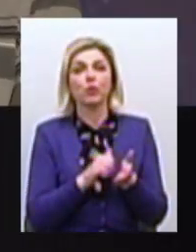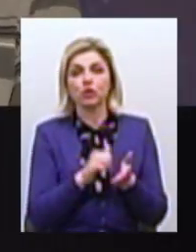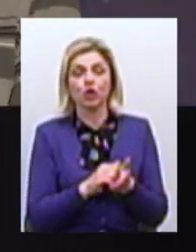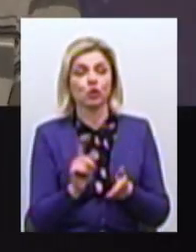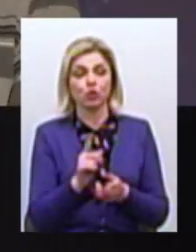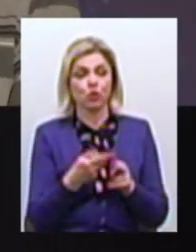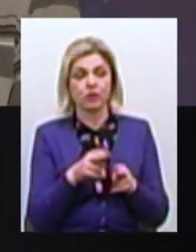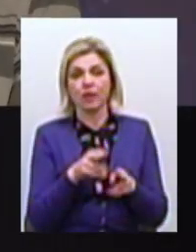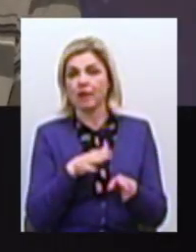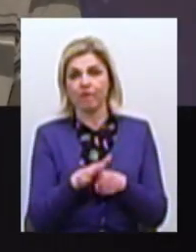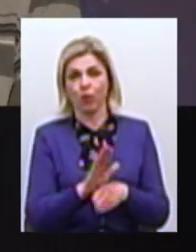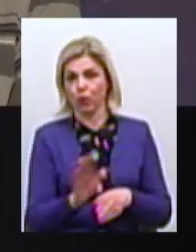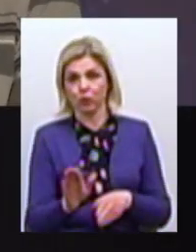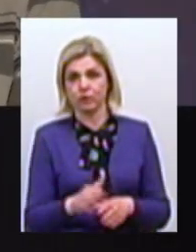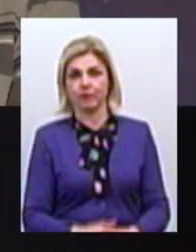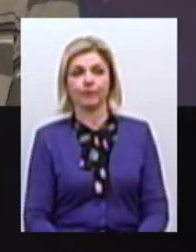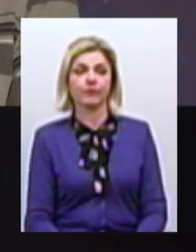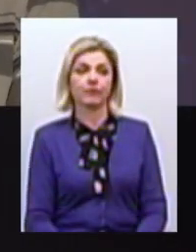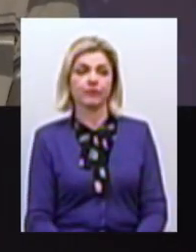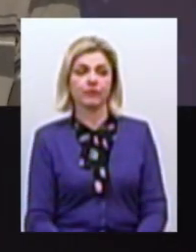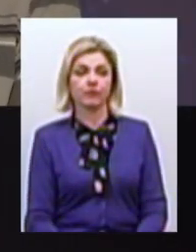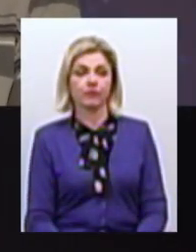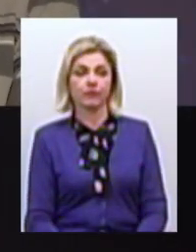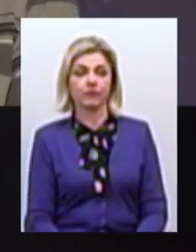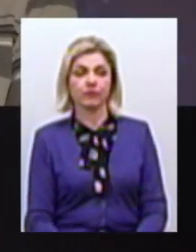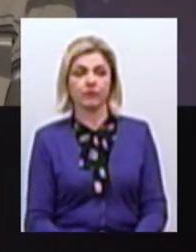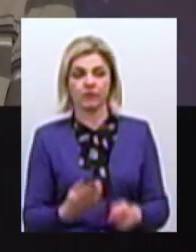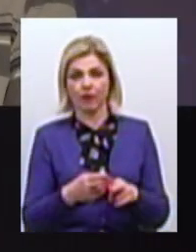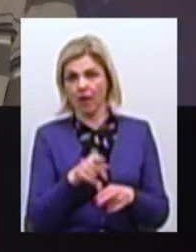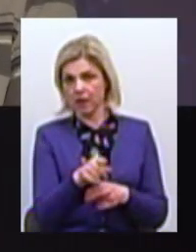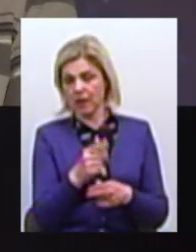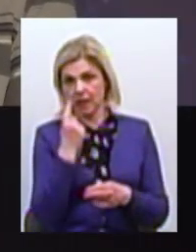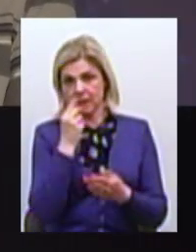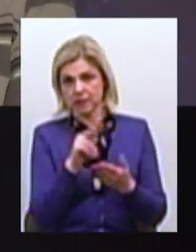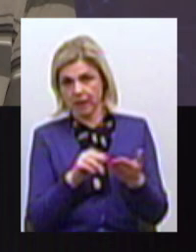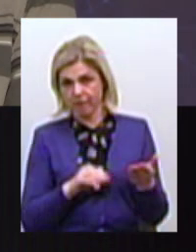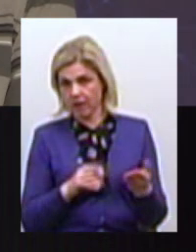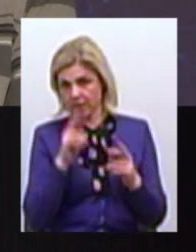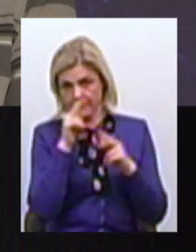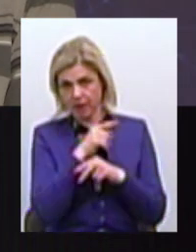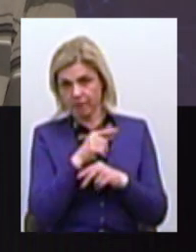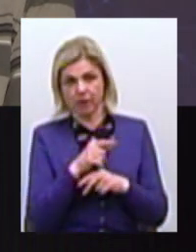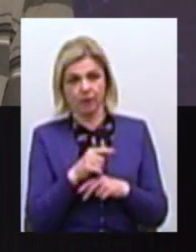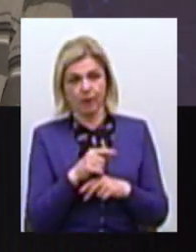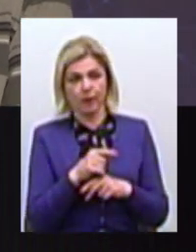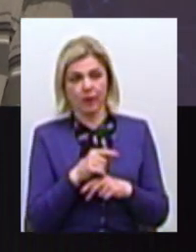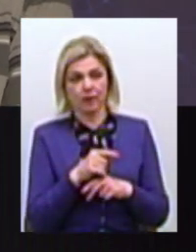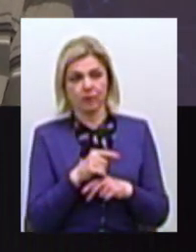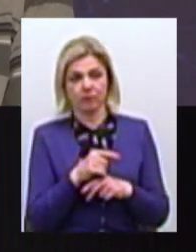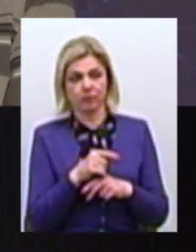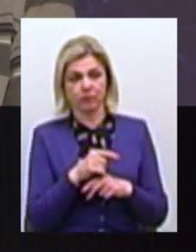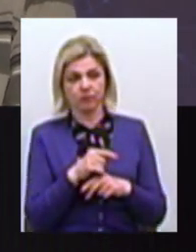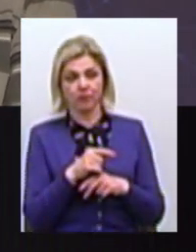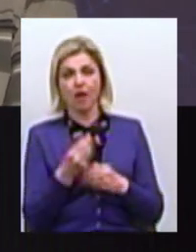що це не виконується? Ну, во-первых, эти цифры, они неправдивы. На самом деле, очень намного больше животных устроено. Надані цифри